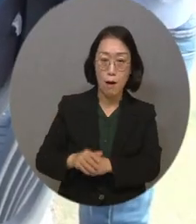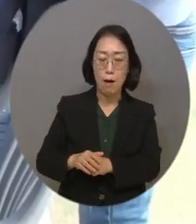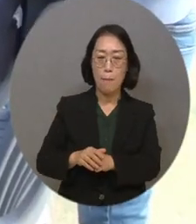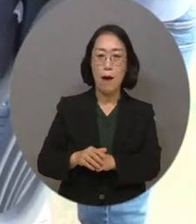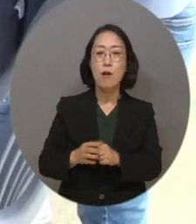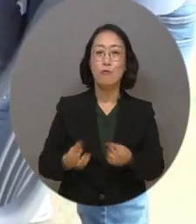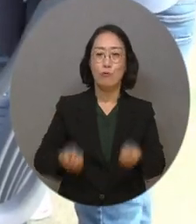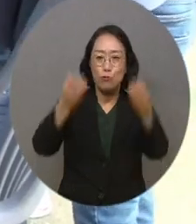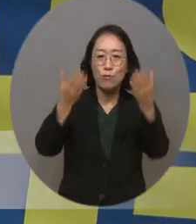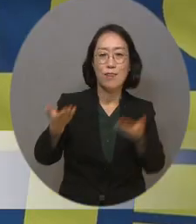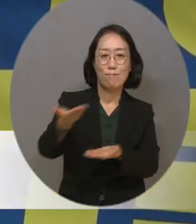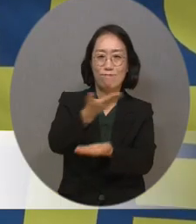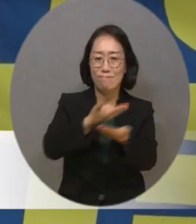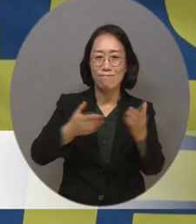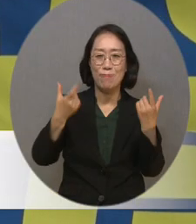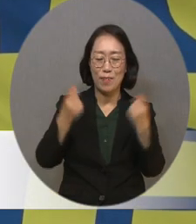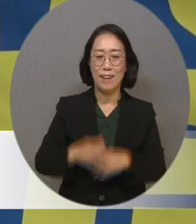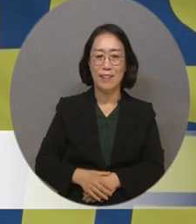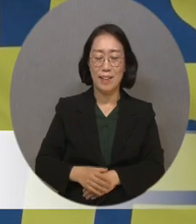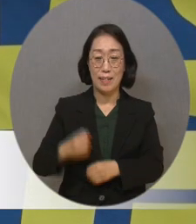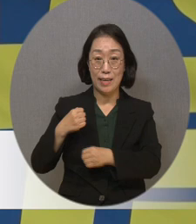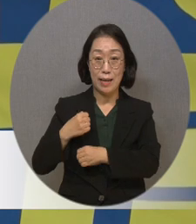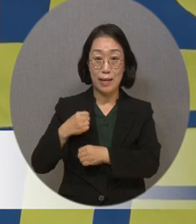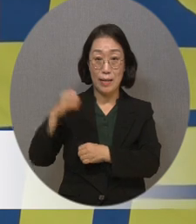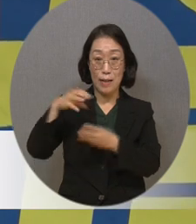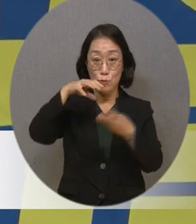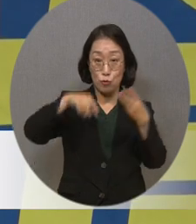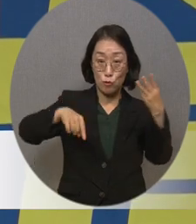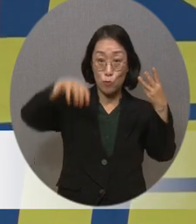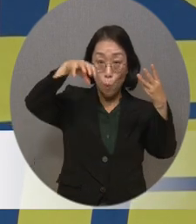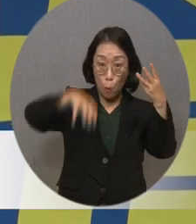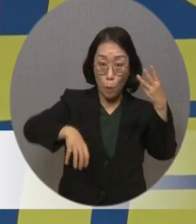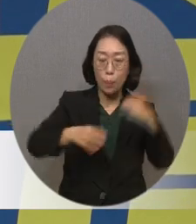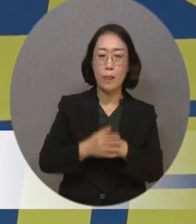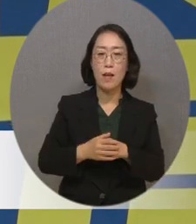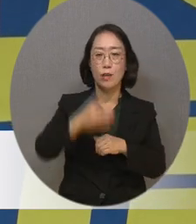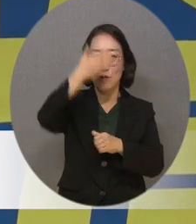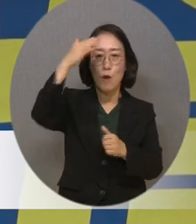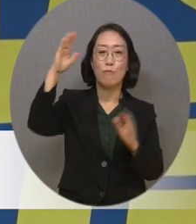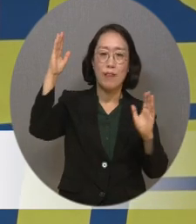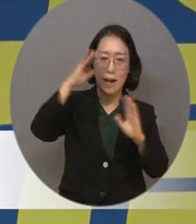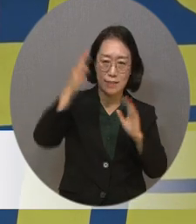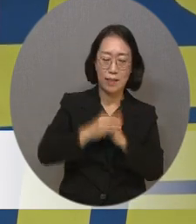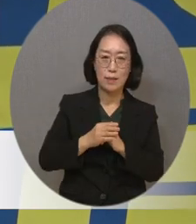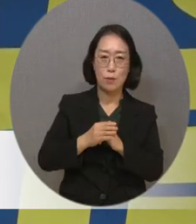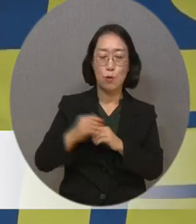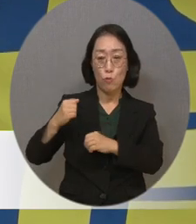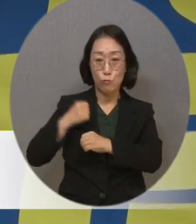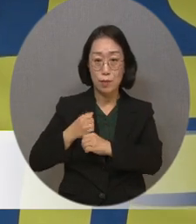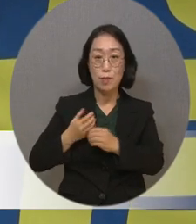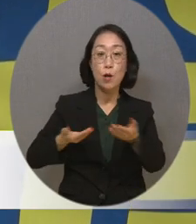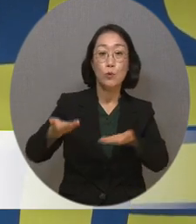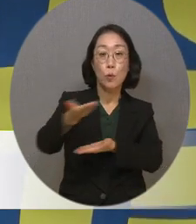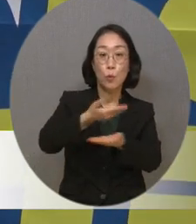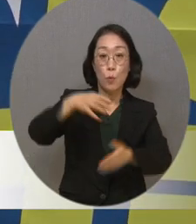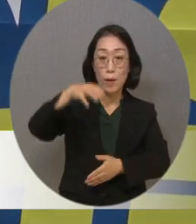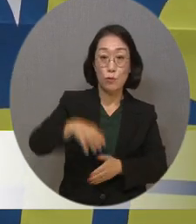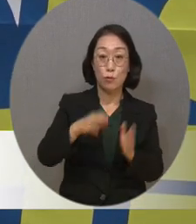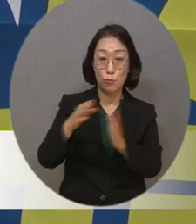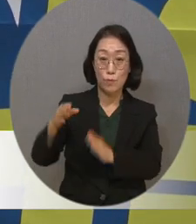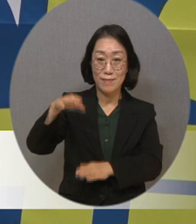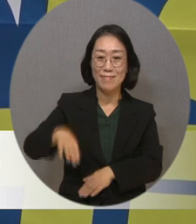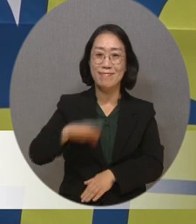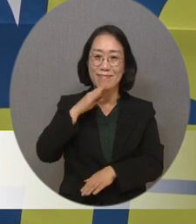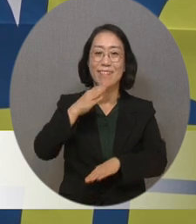축제 분위기입니다. 양주시 청소년들과 우리 장병들이 소통할 수 있는 소중한 자리를 마련해 주셔서